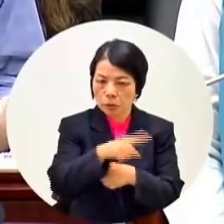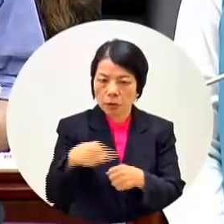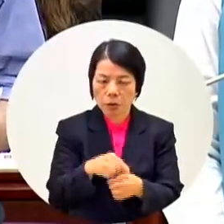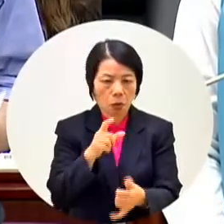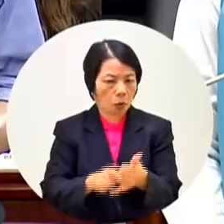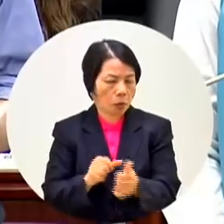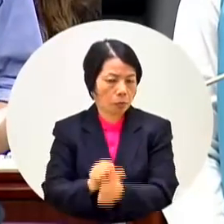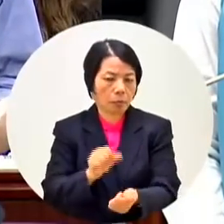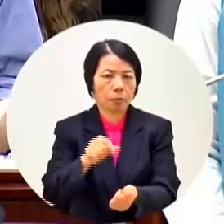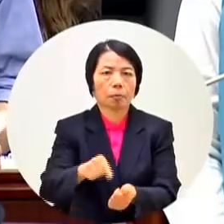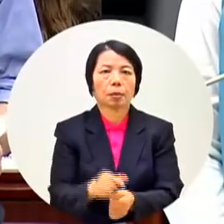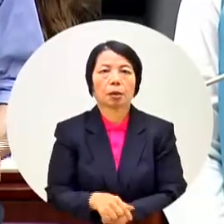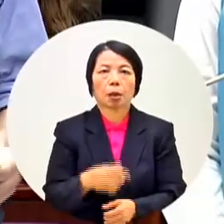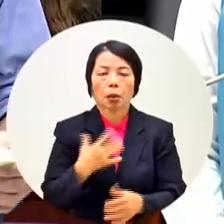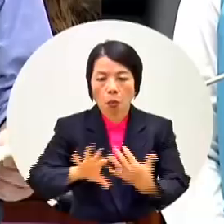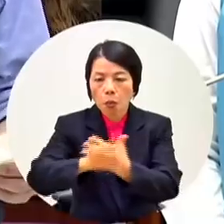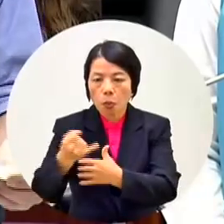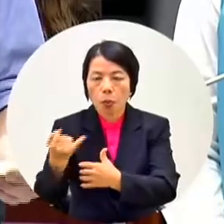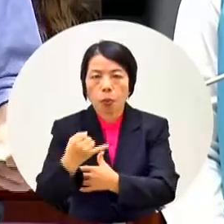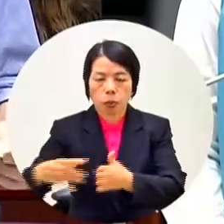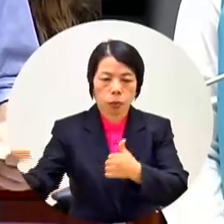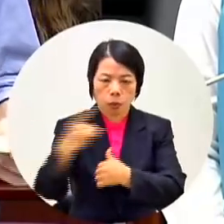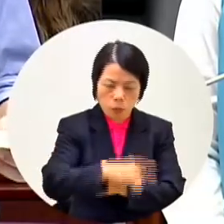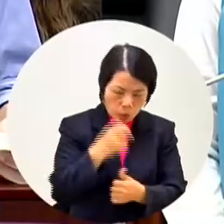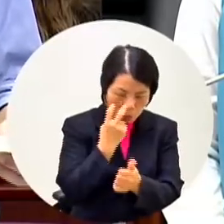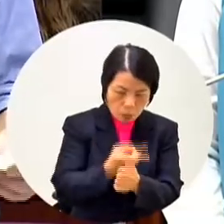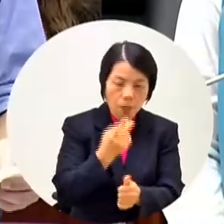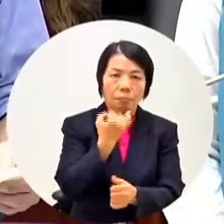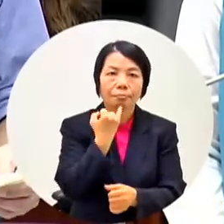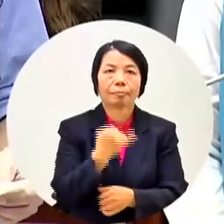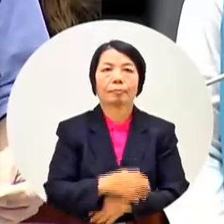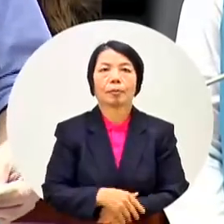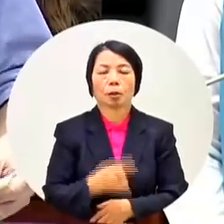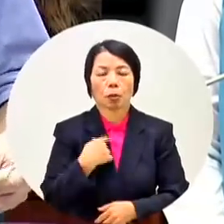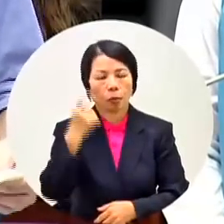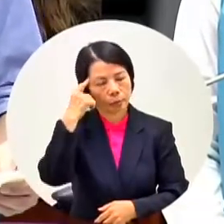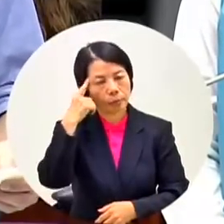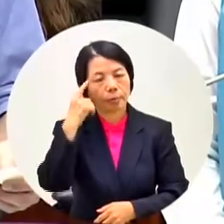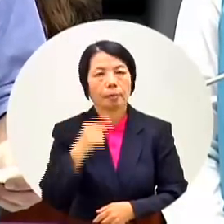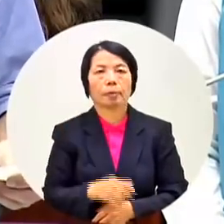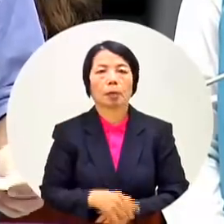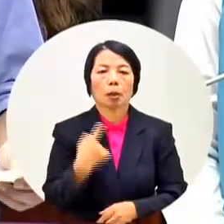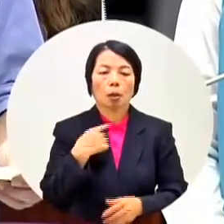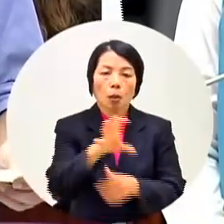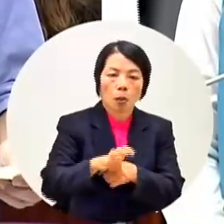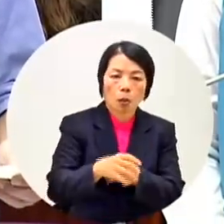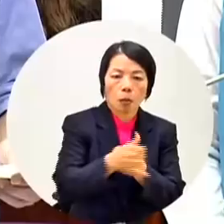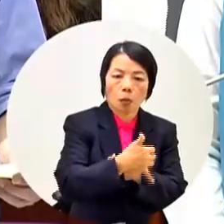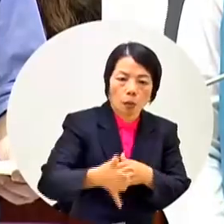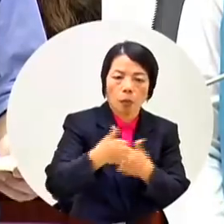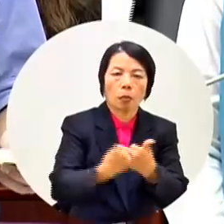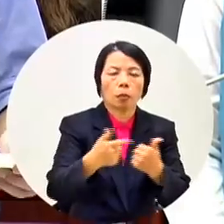也许是一个比较好的，因为根据我的所知，农委会在过去2-3年一直在农村调查，要不要开